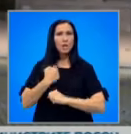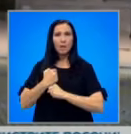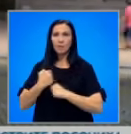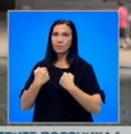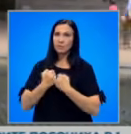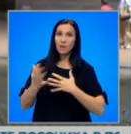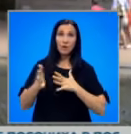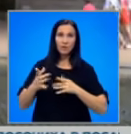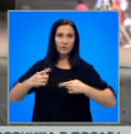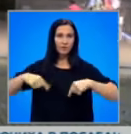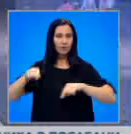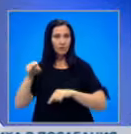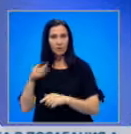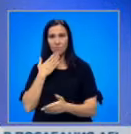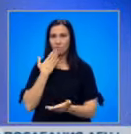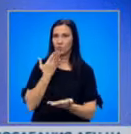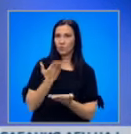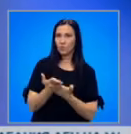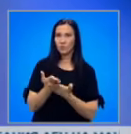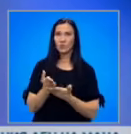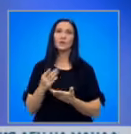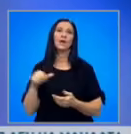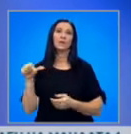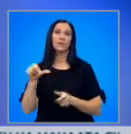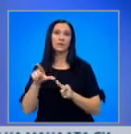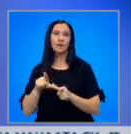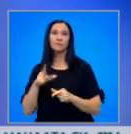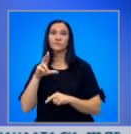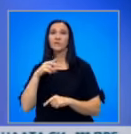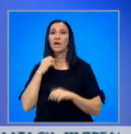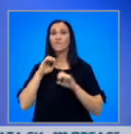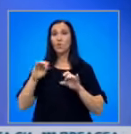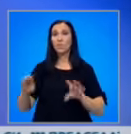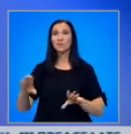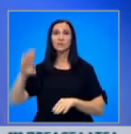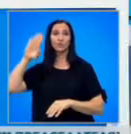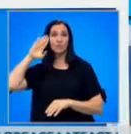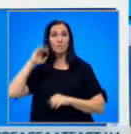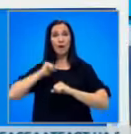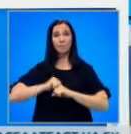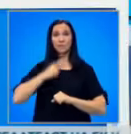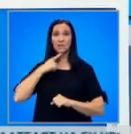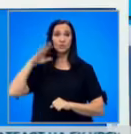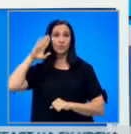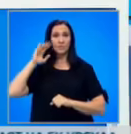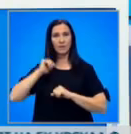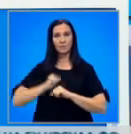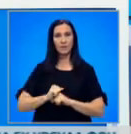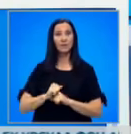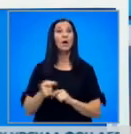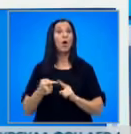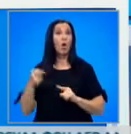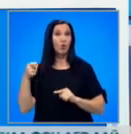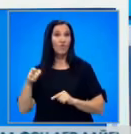на хората в региона там. Благодаря ти, Александър Марков, за казаното днес от служебния кабинет за служебния кабинет. Да, и от